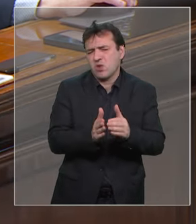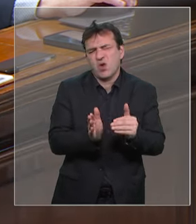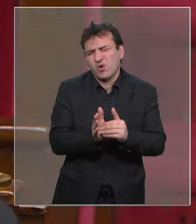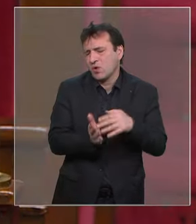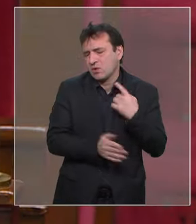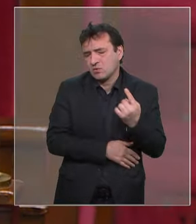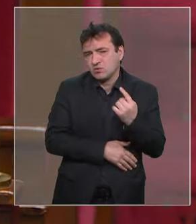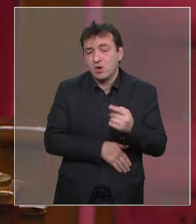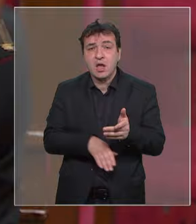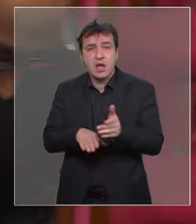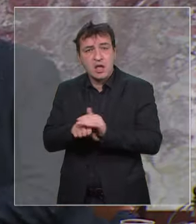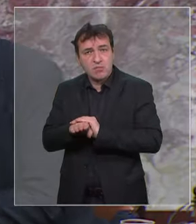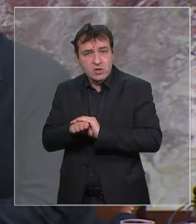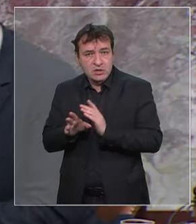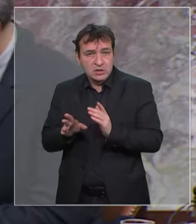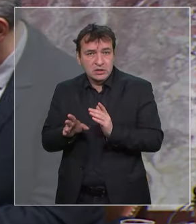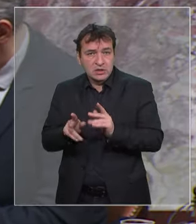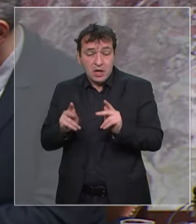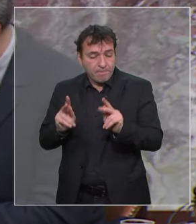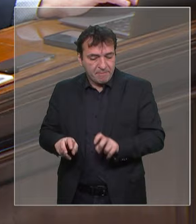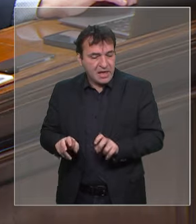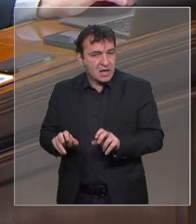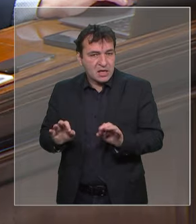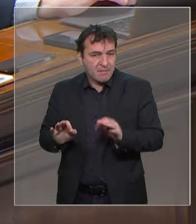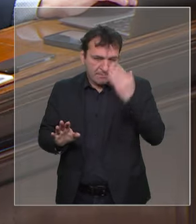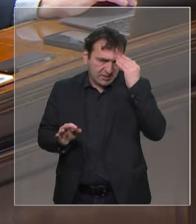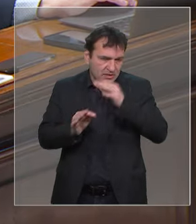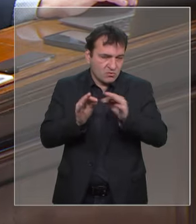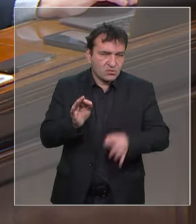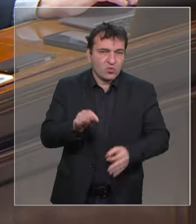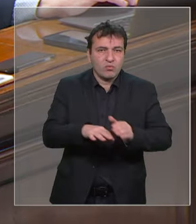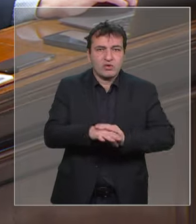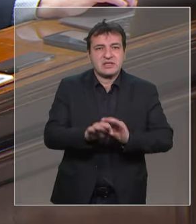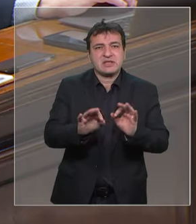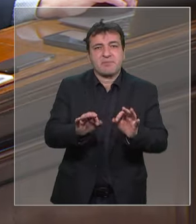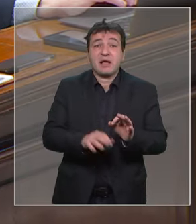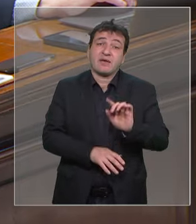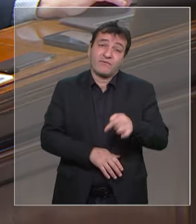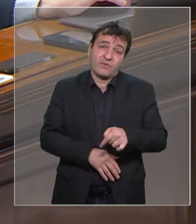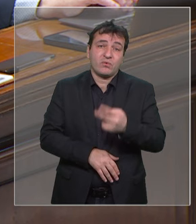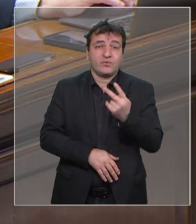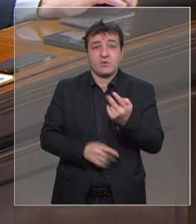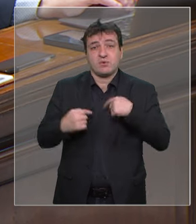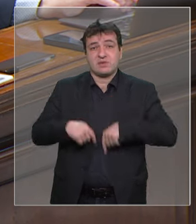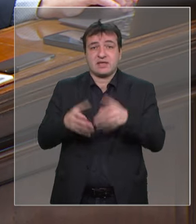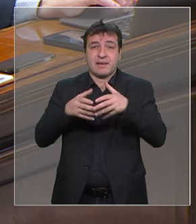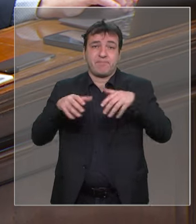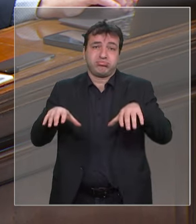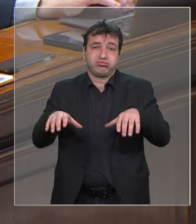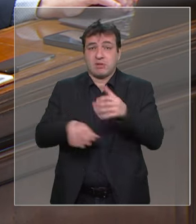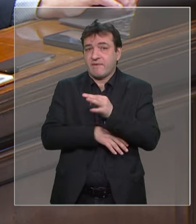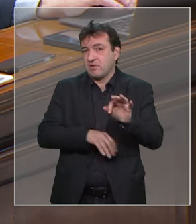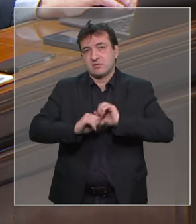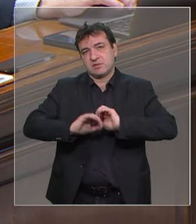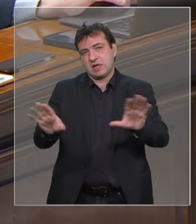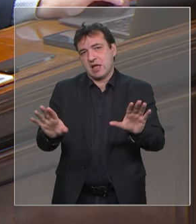enfin, politique, car il n'y aura pas de paix sans solution politique à deux États. Et la France a toujours été extrêmement